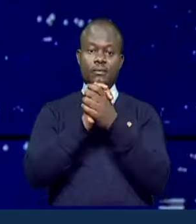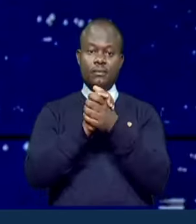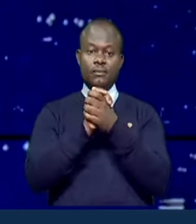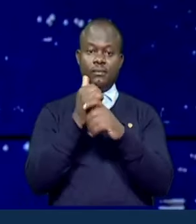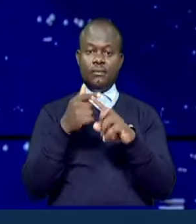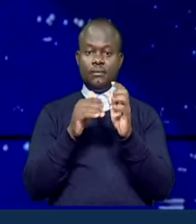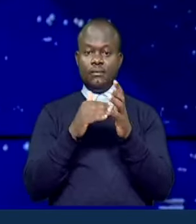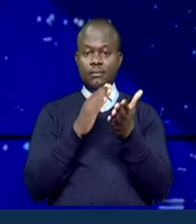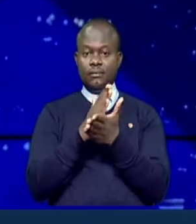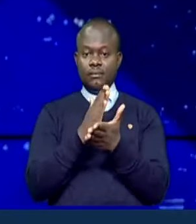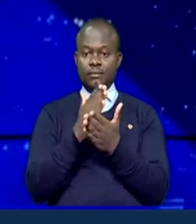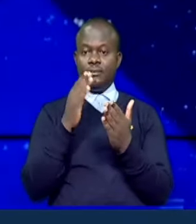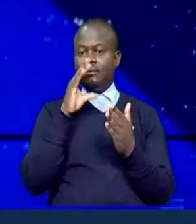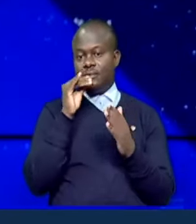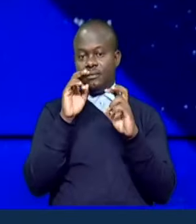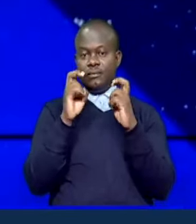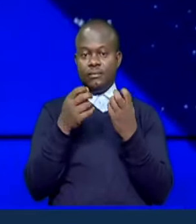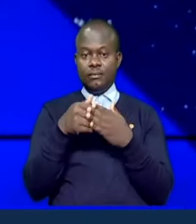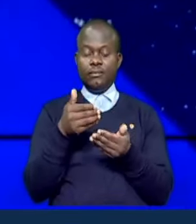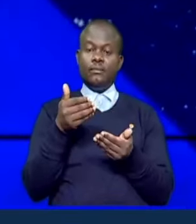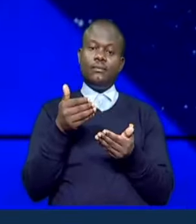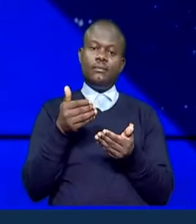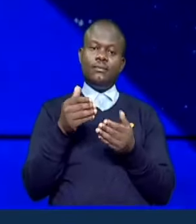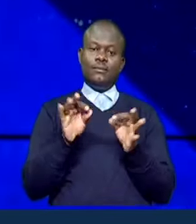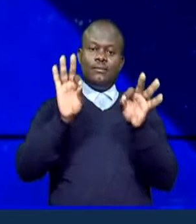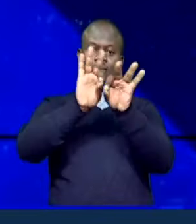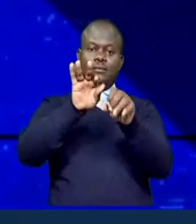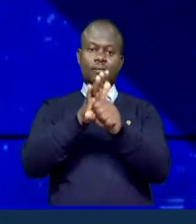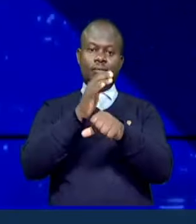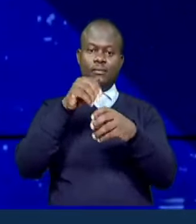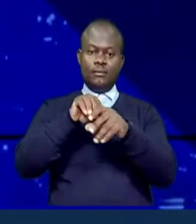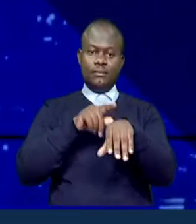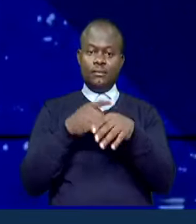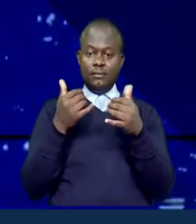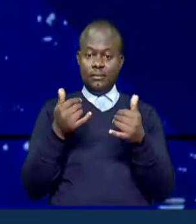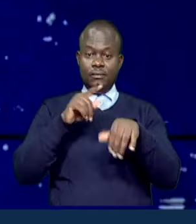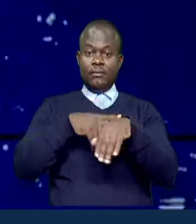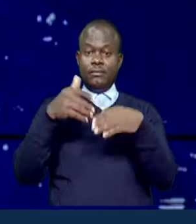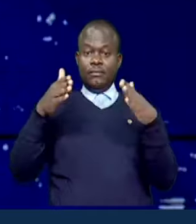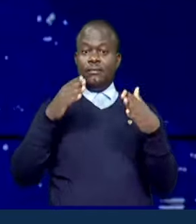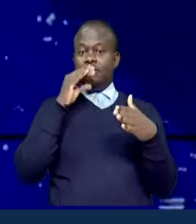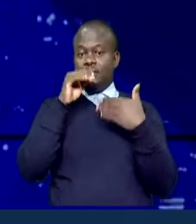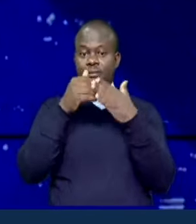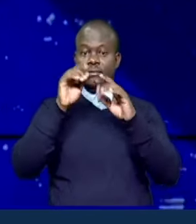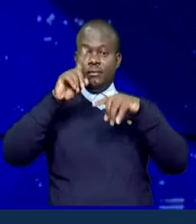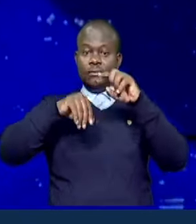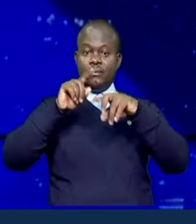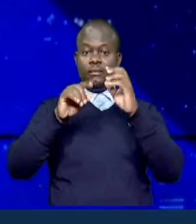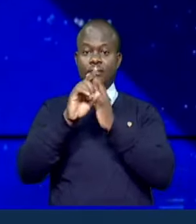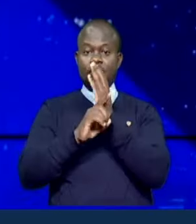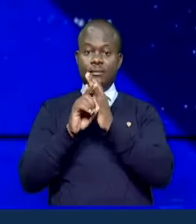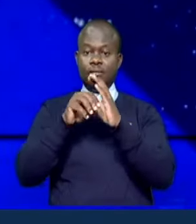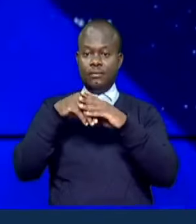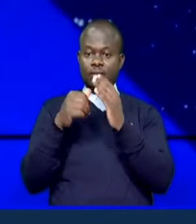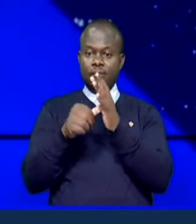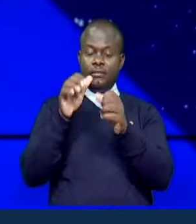ariko mu by'ukuri navuga ko rwari urugendo rw'ingenzi cyane muri iki gihe. Ni igihe navuga ko politiki y'akarere irimo